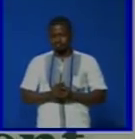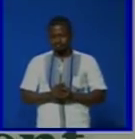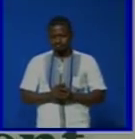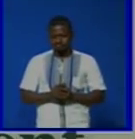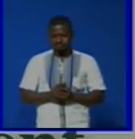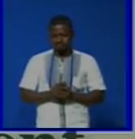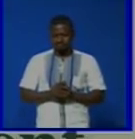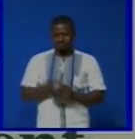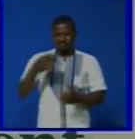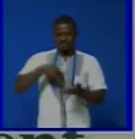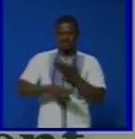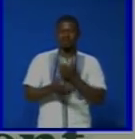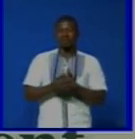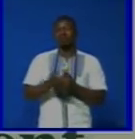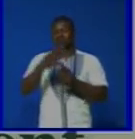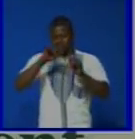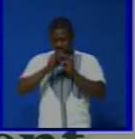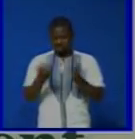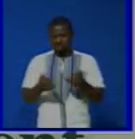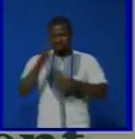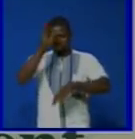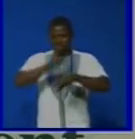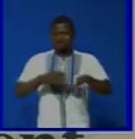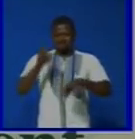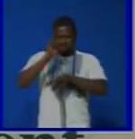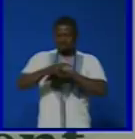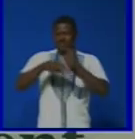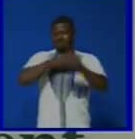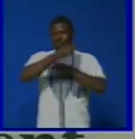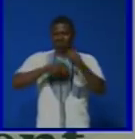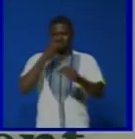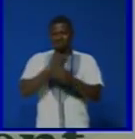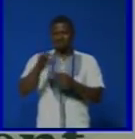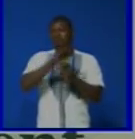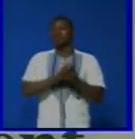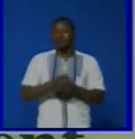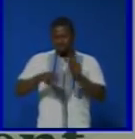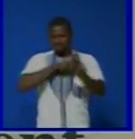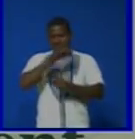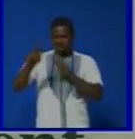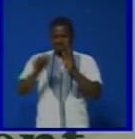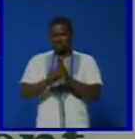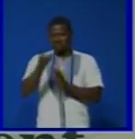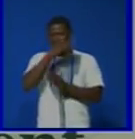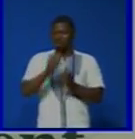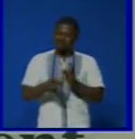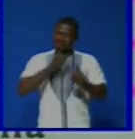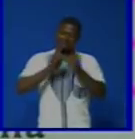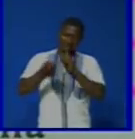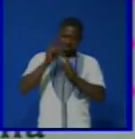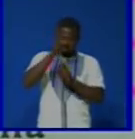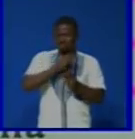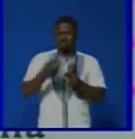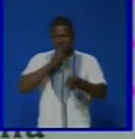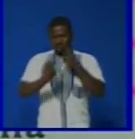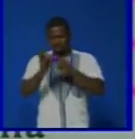Dans l'Observateur Palaga, l'appel du Conseil national de la société civile à propos de la situation sécuritaire au Burkina Faso. Le Conseil